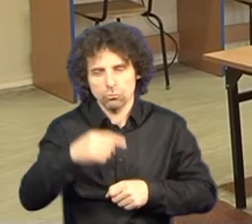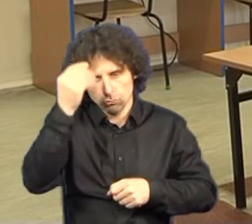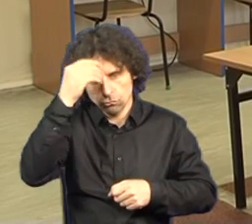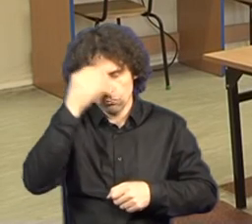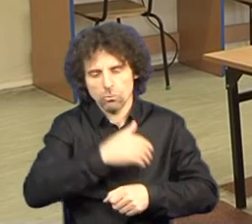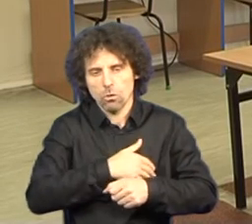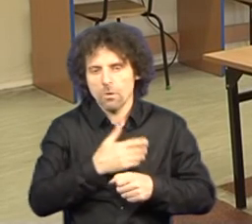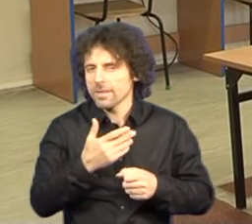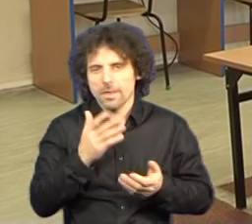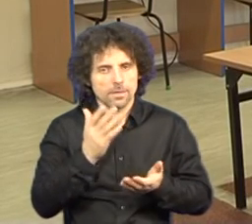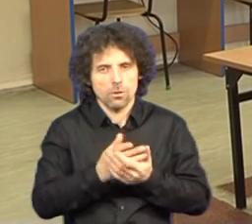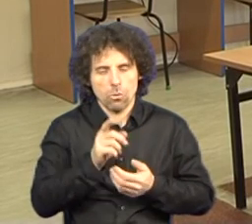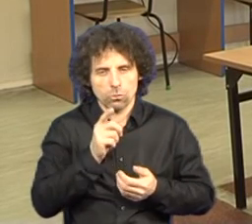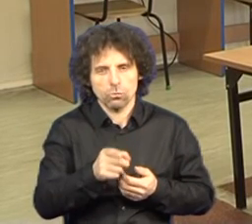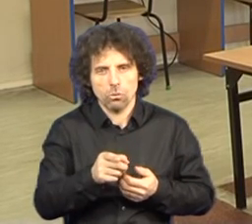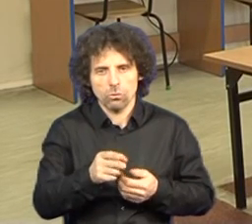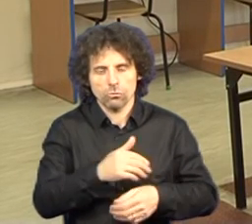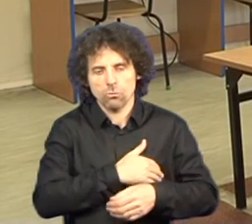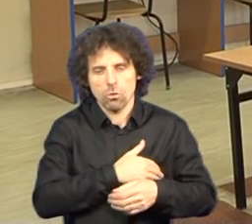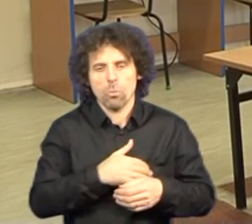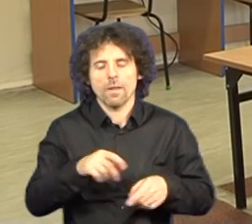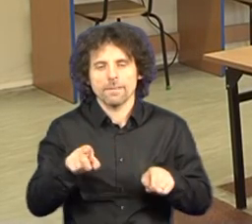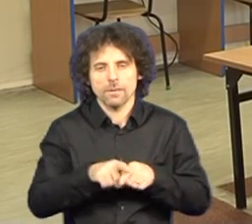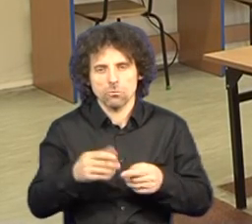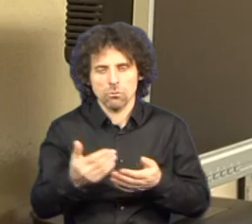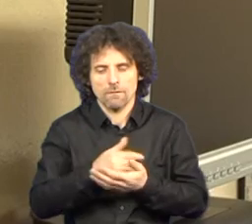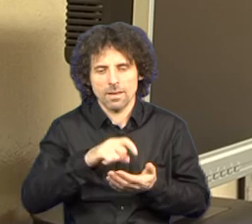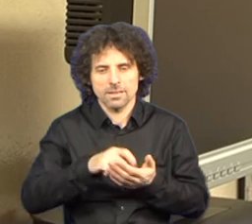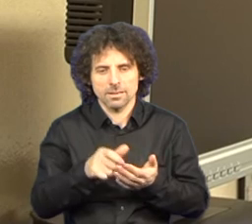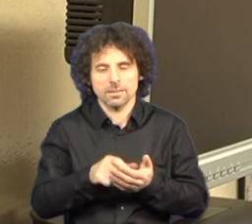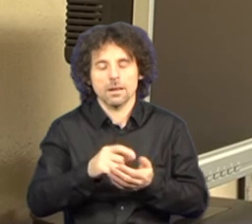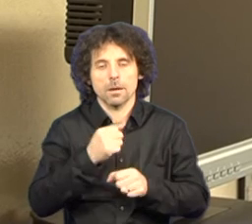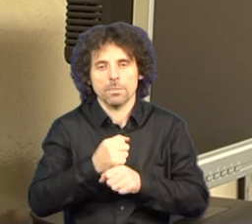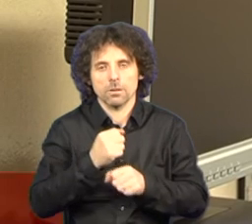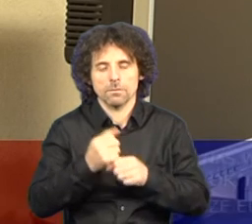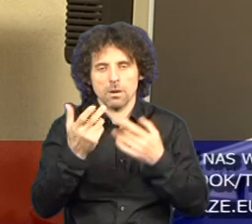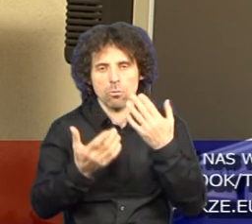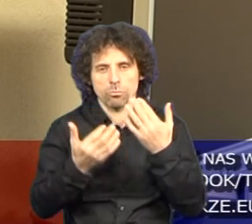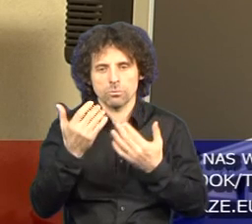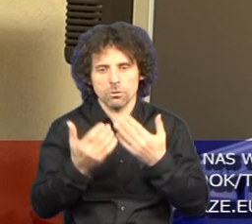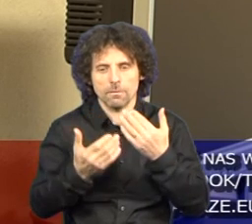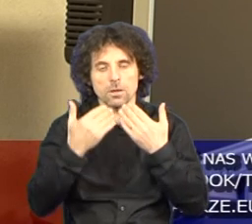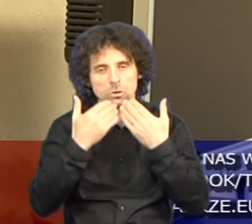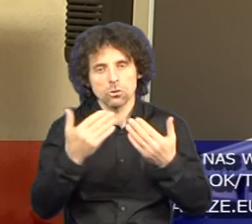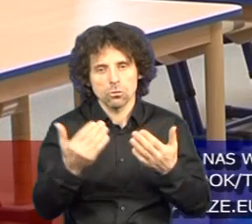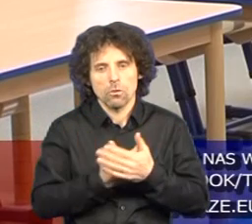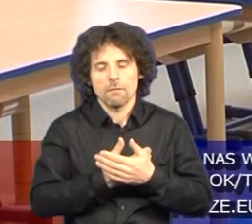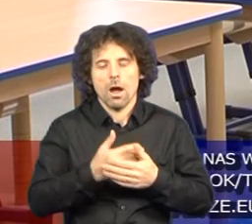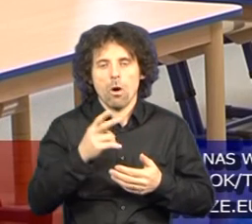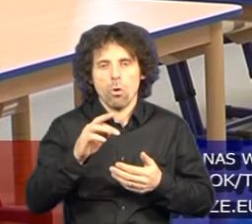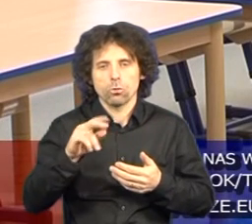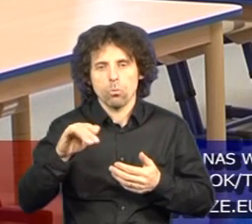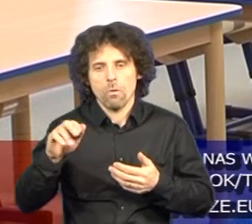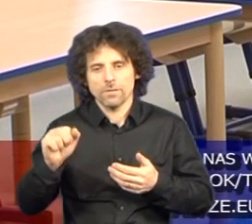To nie jedyne korzyści płynące z remontu. Szkoła zyskała także nowe sale, m.in. pracownię komputerową, a dzięki nowej kotłowni